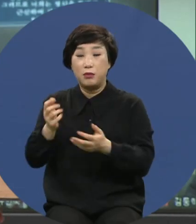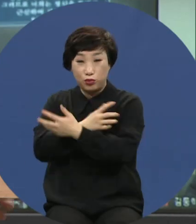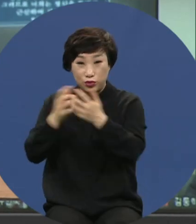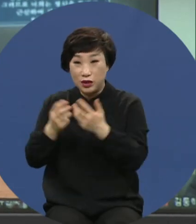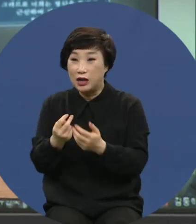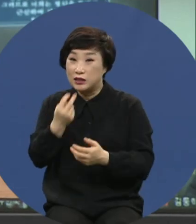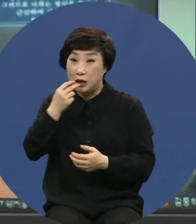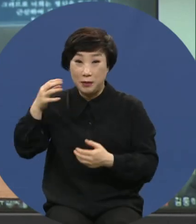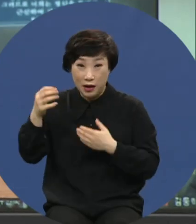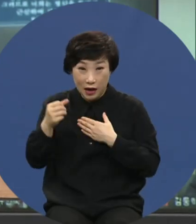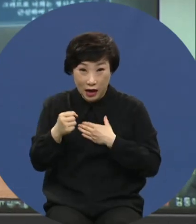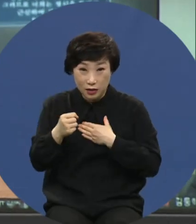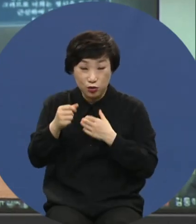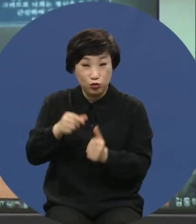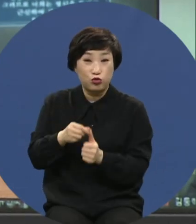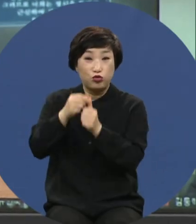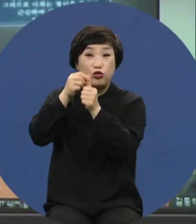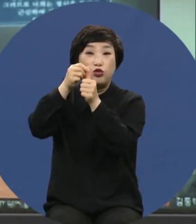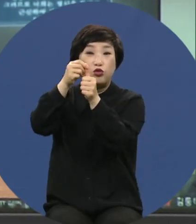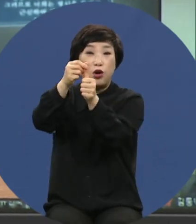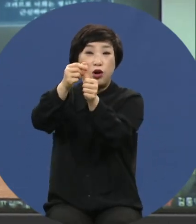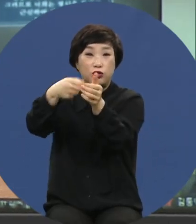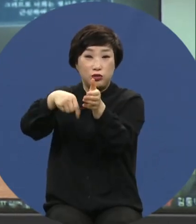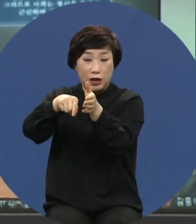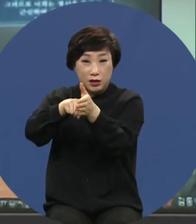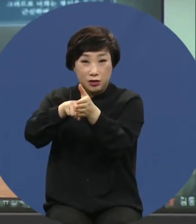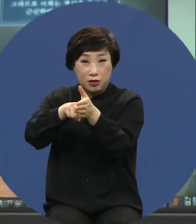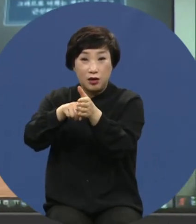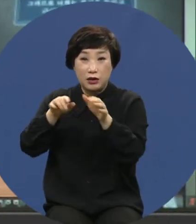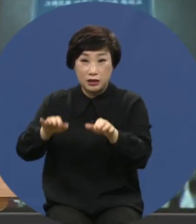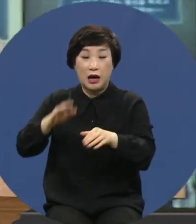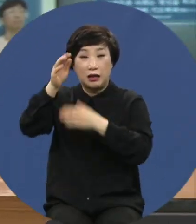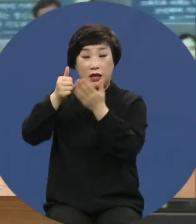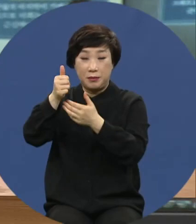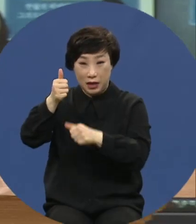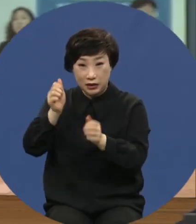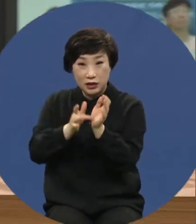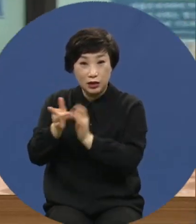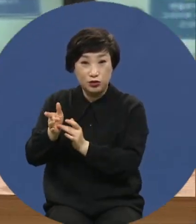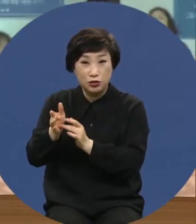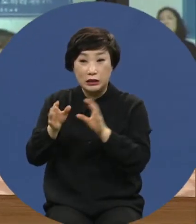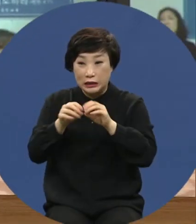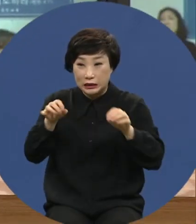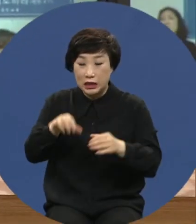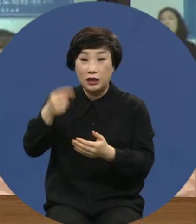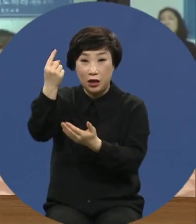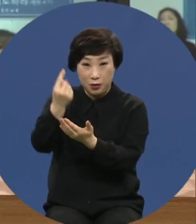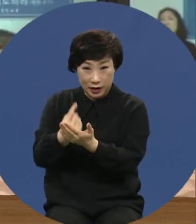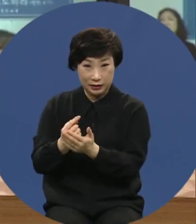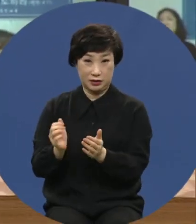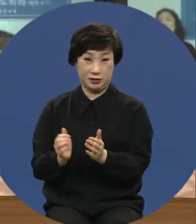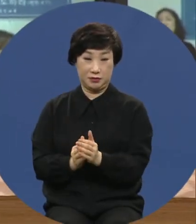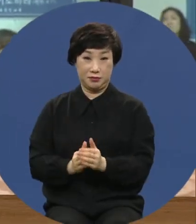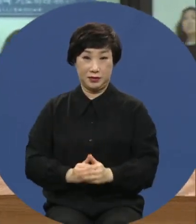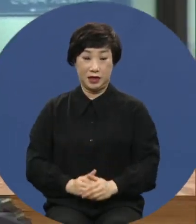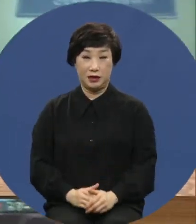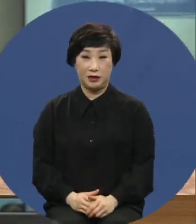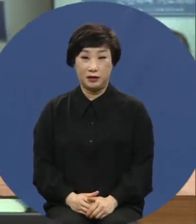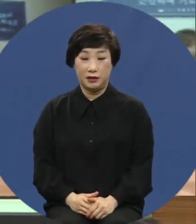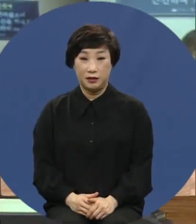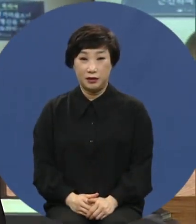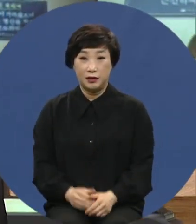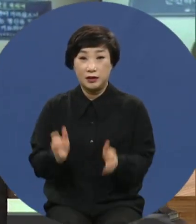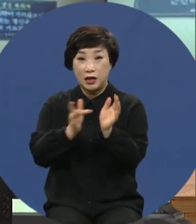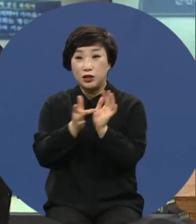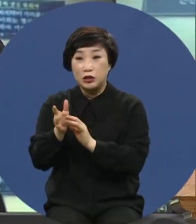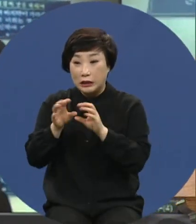풍성한 생명으로 구원하기 위해서 하나님의 아들 예수가 이 땅에 오셨습니다.